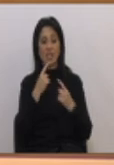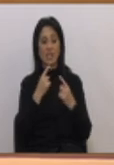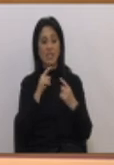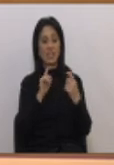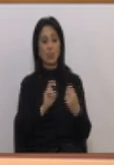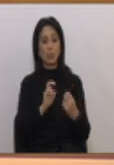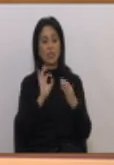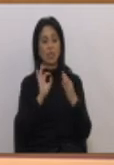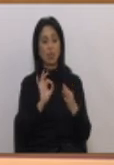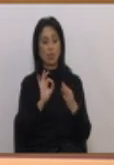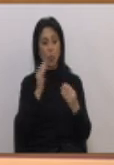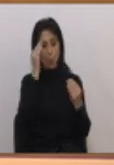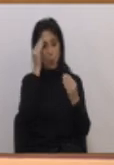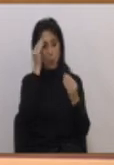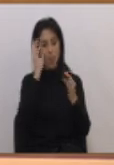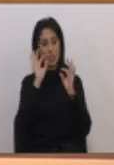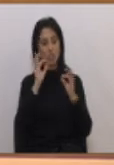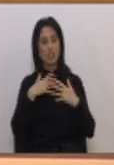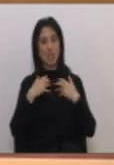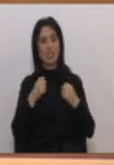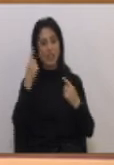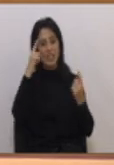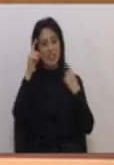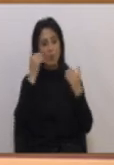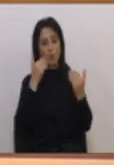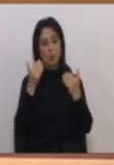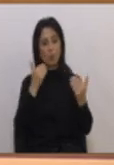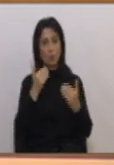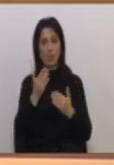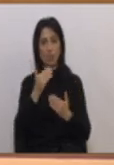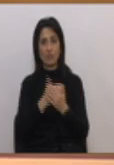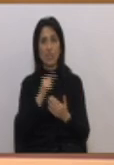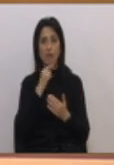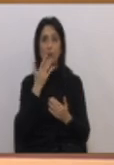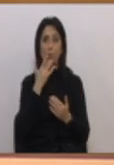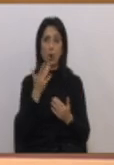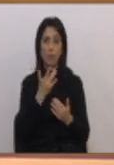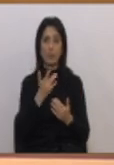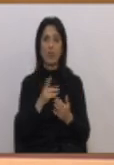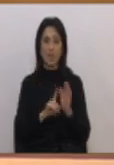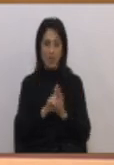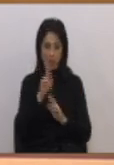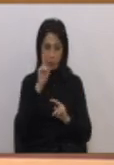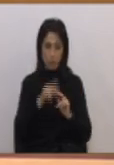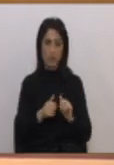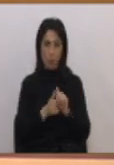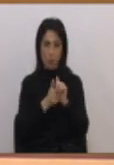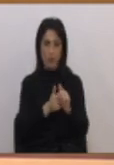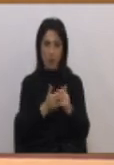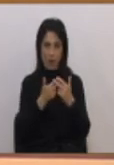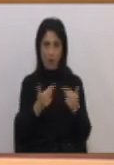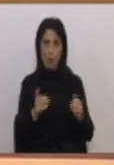იქნება სწორი, ადეკვატური, ჯანსაღი იდეებზე და ასე შემდეგ ეკონომიკურ პოლიტიკაზე. თავიდან ბოლომდე მოყვები და